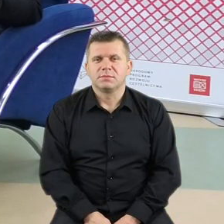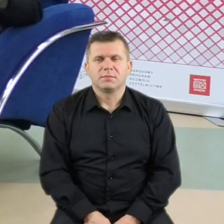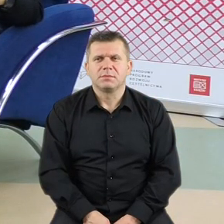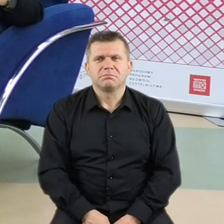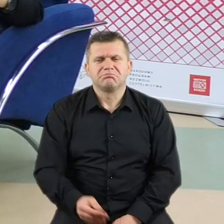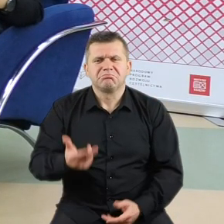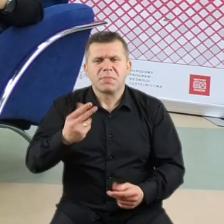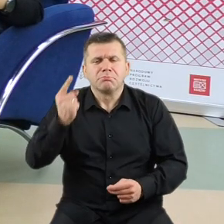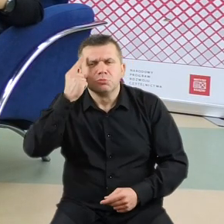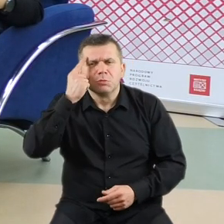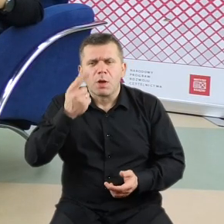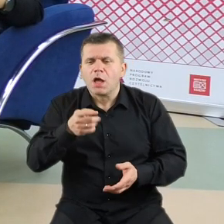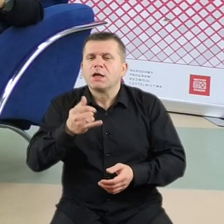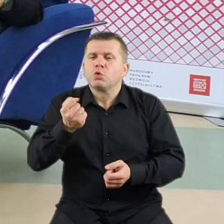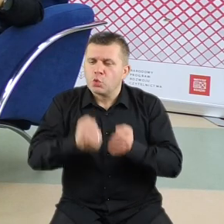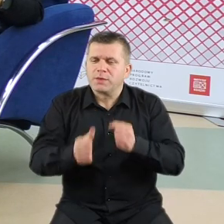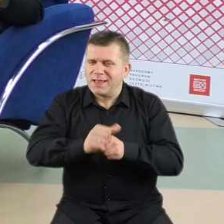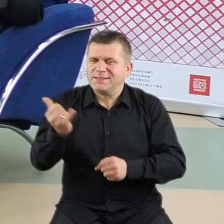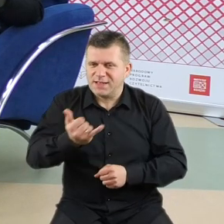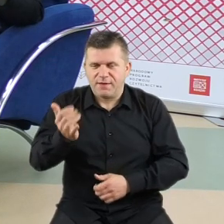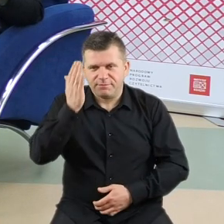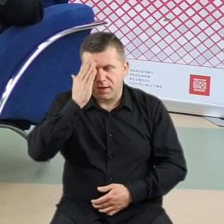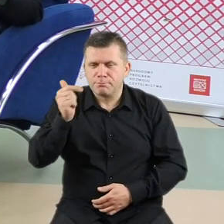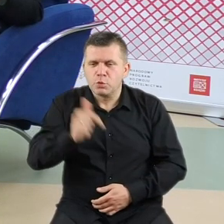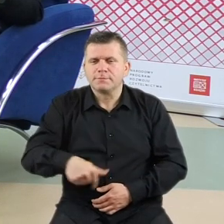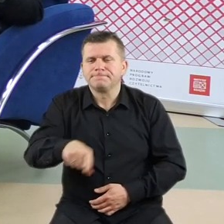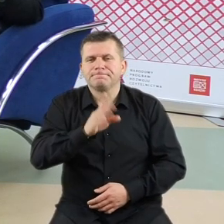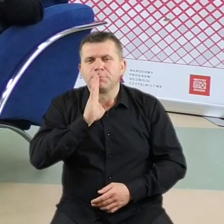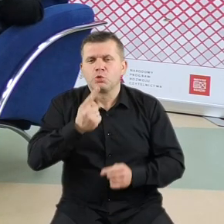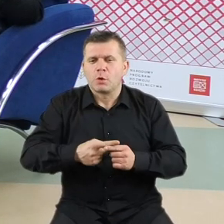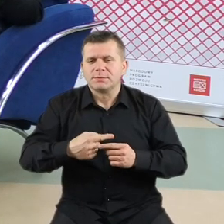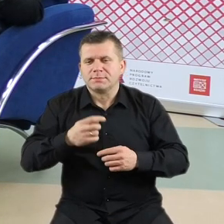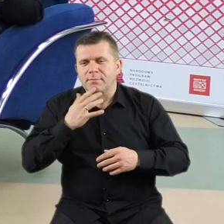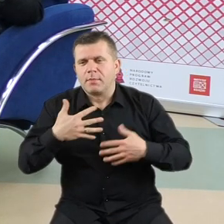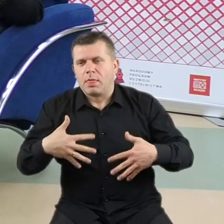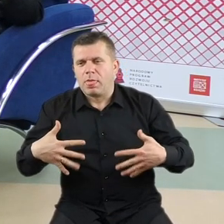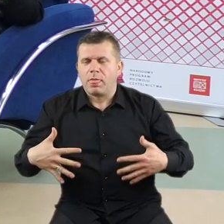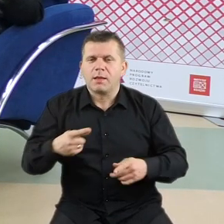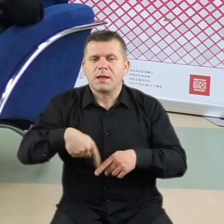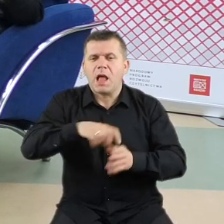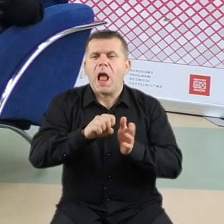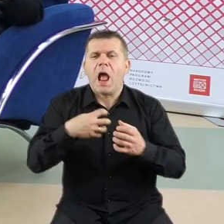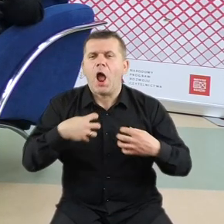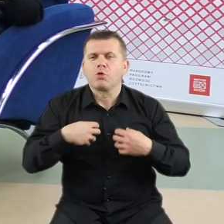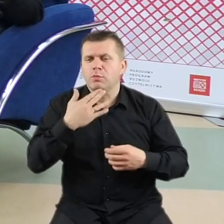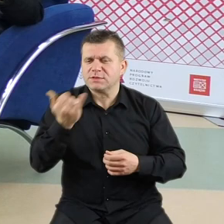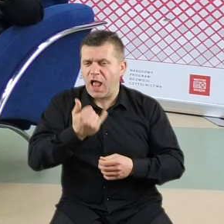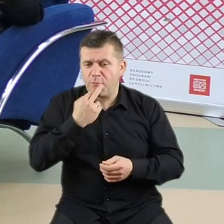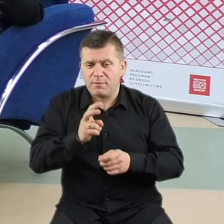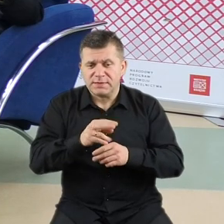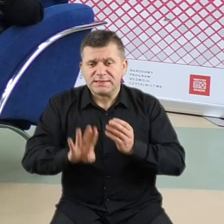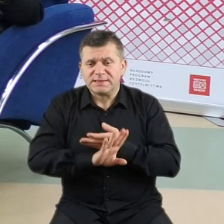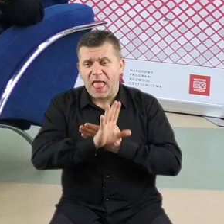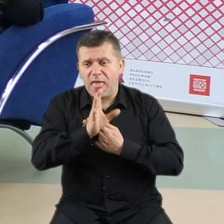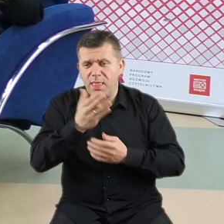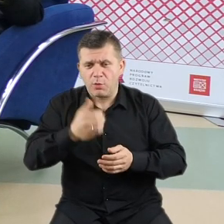Nie umiem sobie przypomnieć, żeby było. Trudno jest zawsze, bo to musi być ten taki element tremy, jak aktorzy mówią, że zawsze musi być trema przed wejściem na scenę,